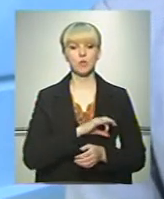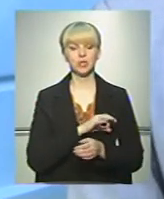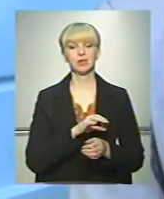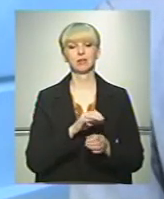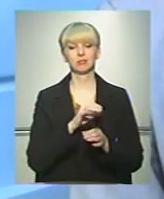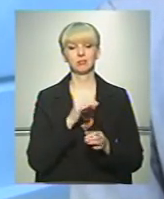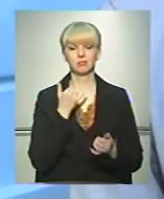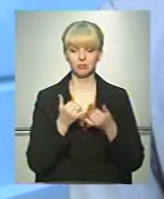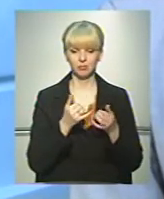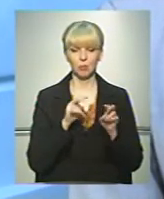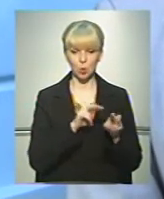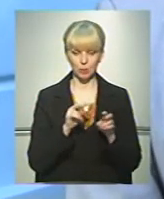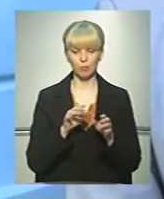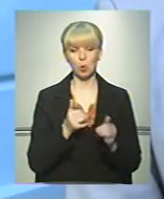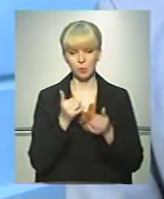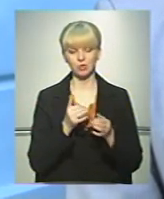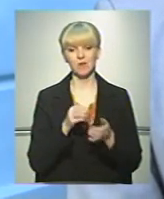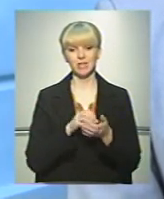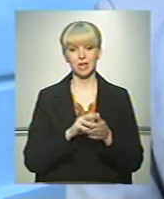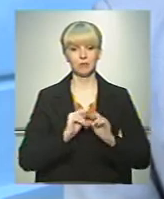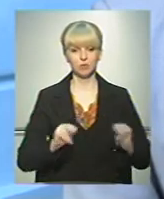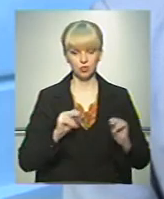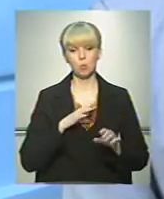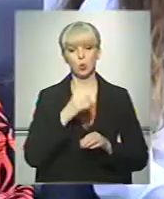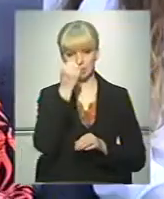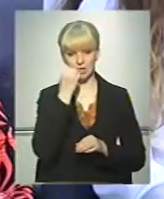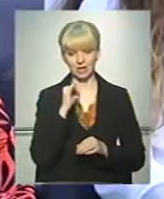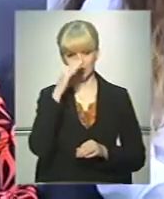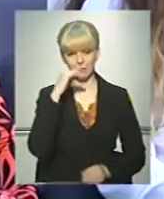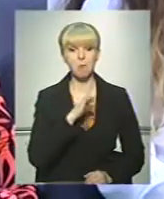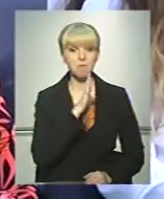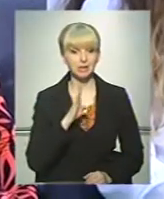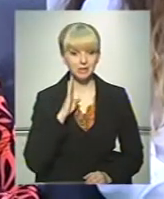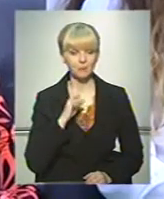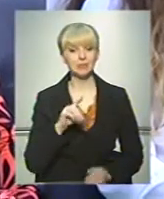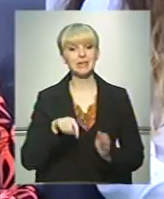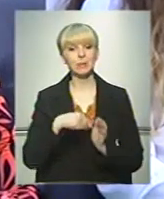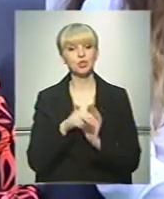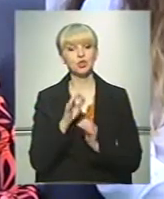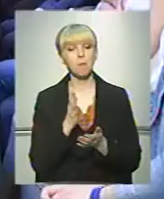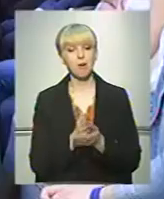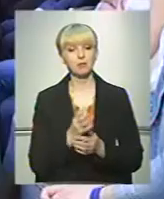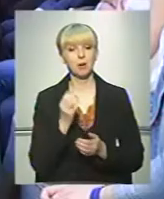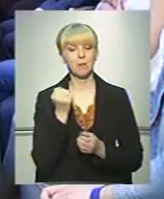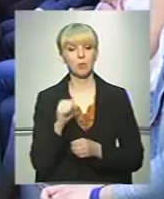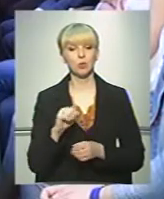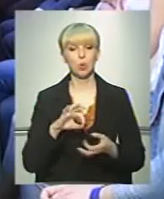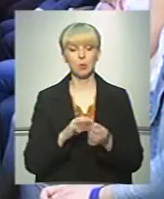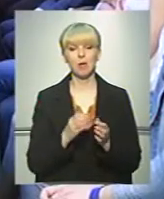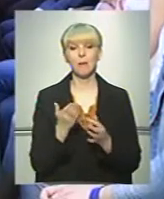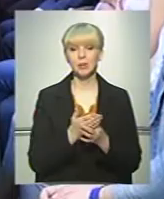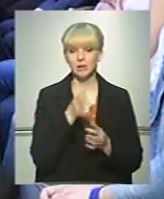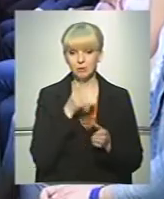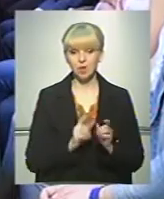щоб відзначити вчителів. Від управління освіти були подяки батькам. А ось на запитання, чи матимуть переможці олімпіад пільги під